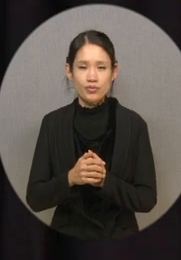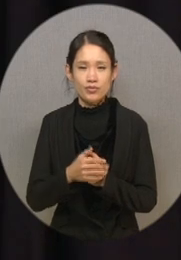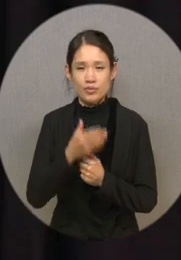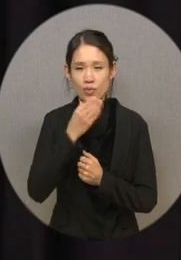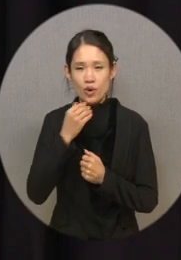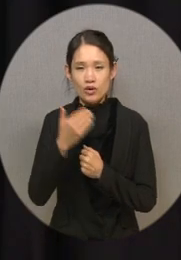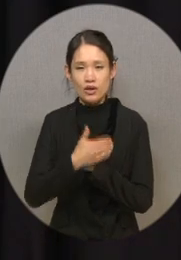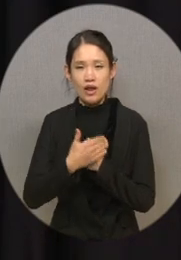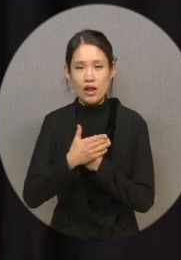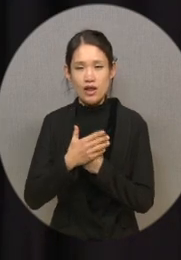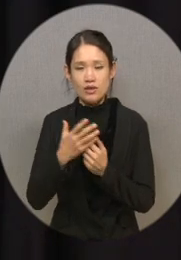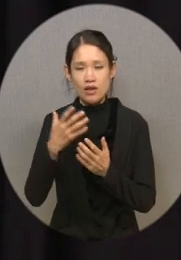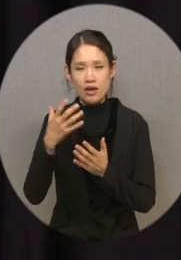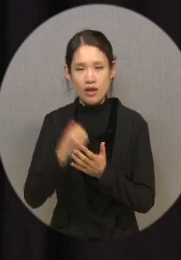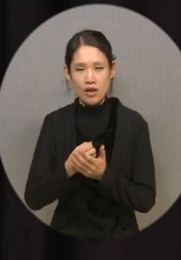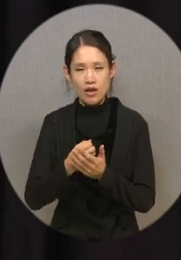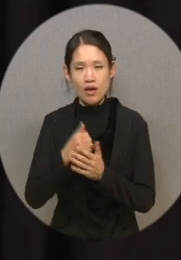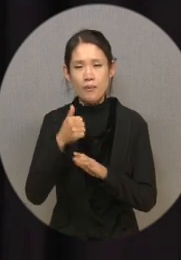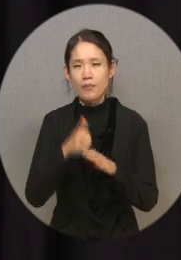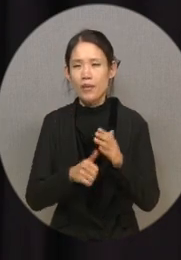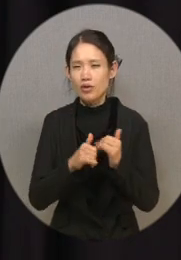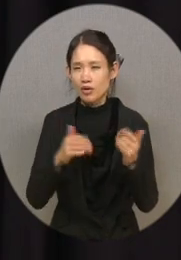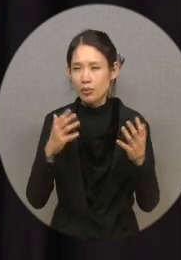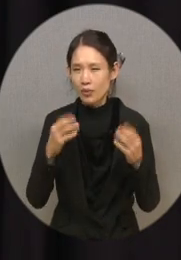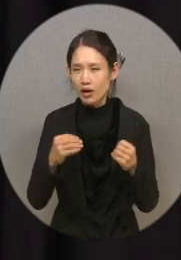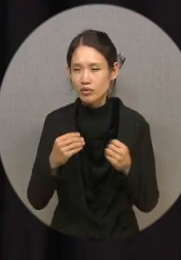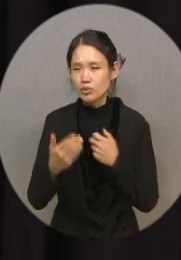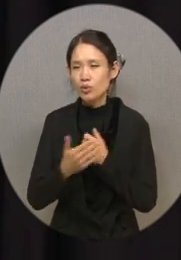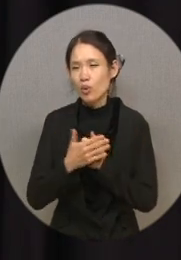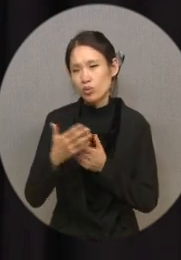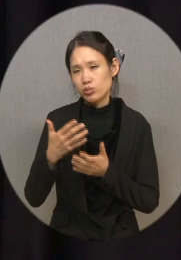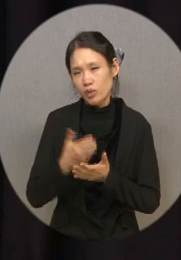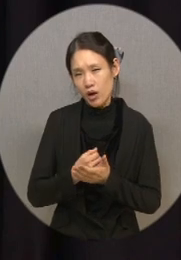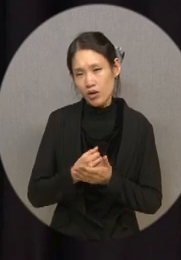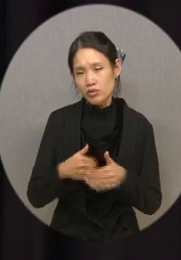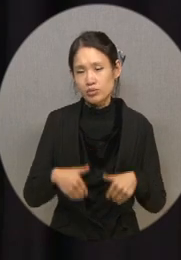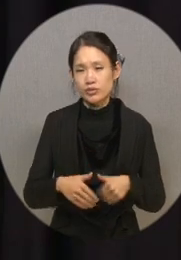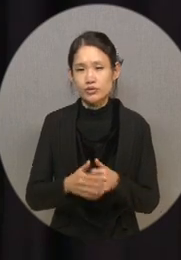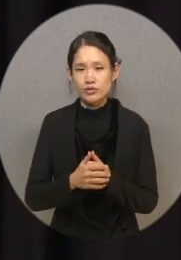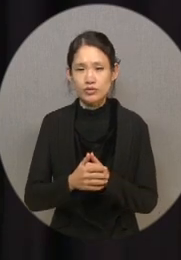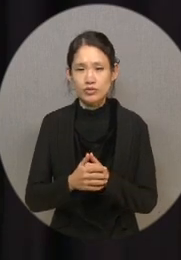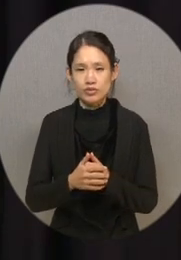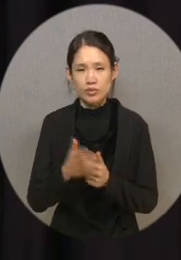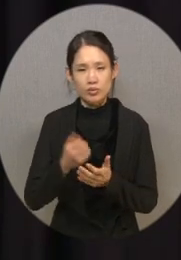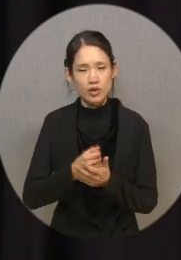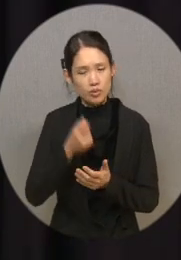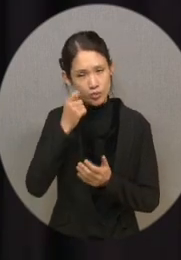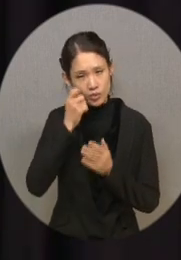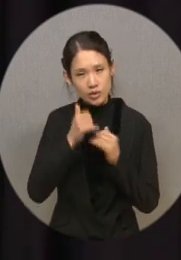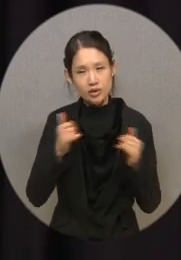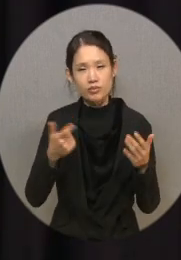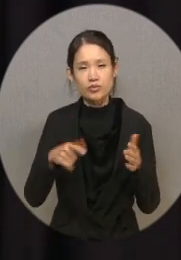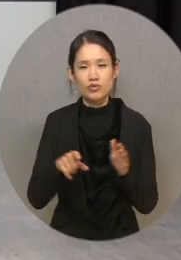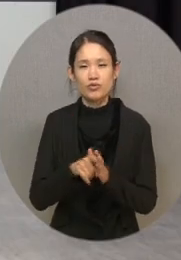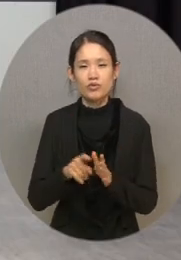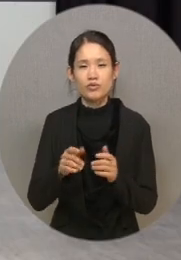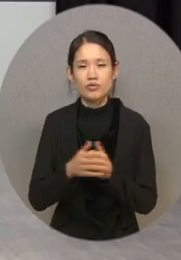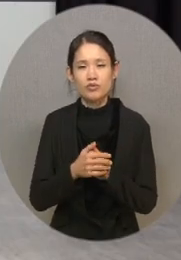사각지대에 빠진 사람들이 많이 있잖아요. 그러니까 도움을 받아야 되는데 받지 못하는 사람들을 위해 가지고